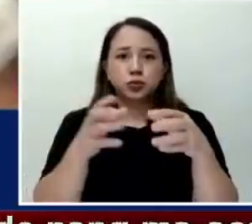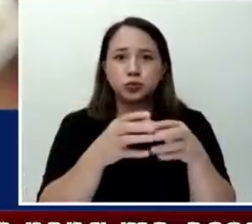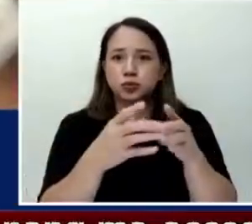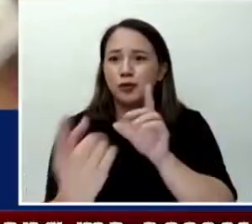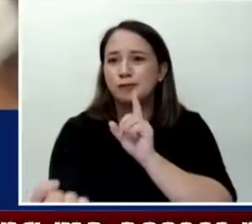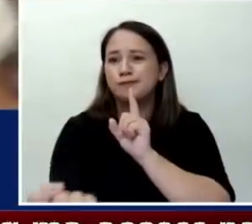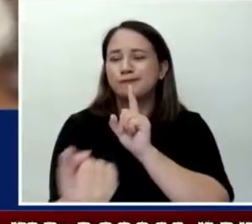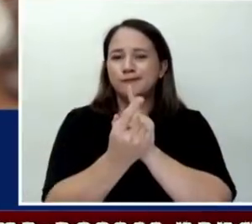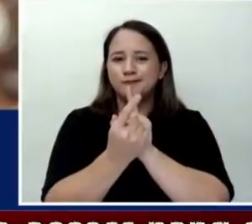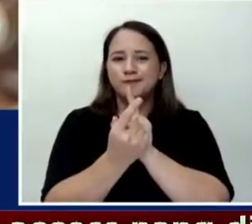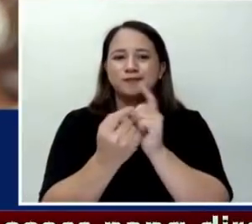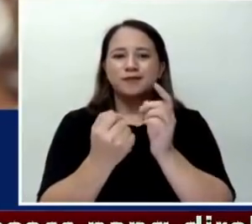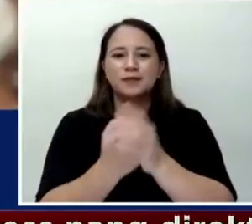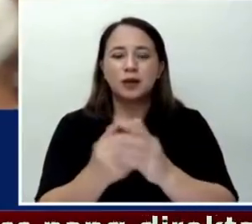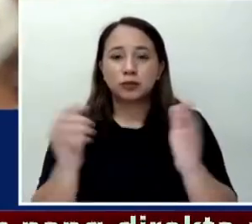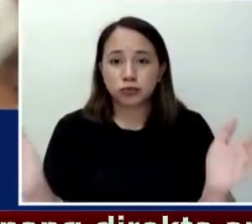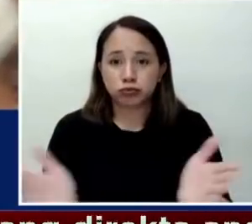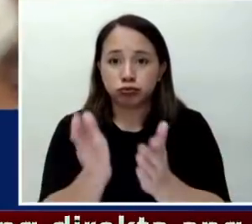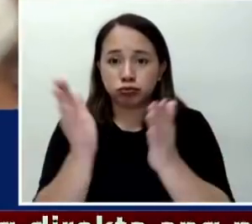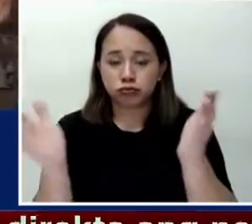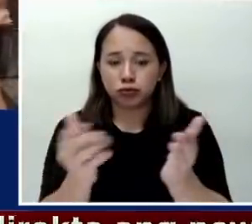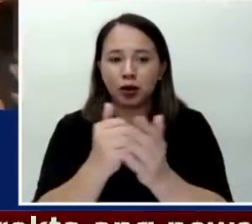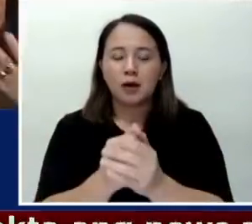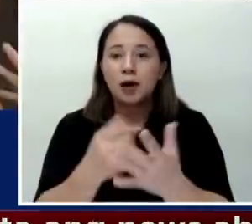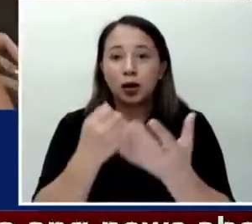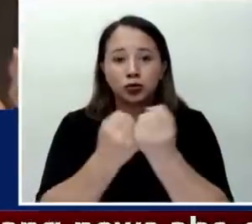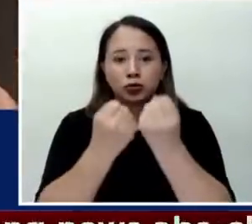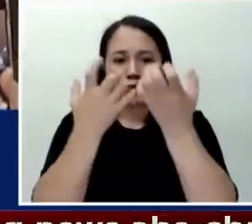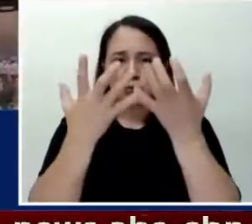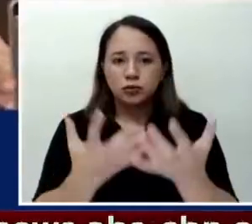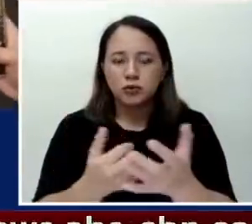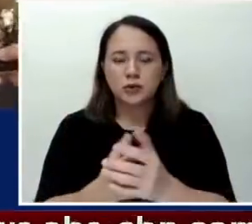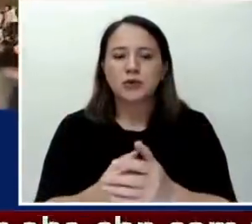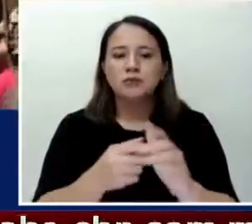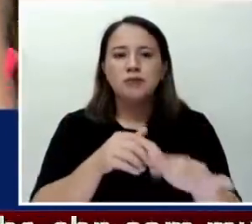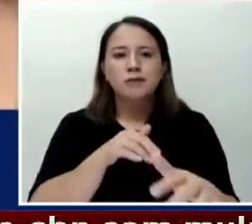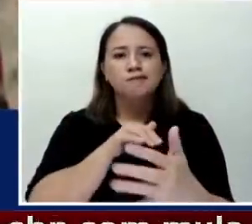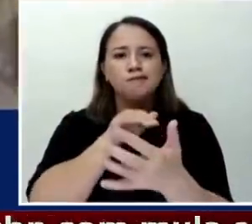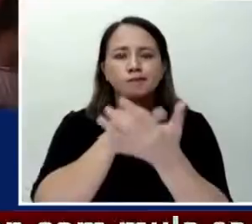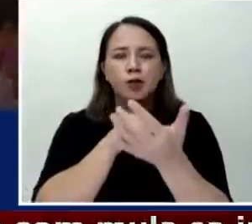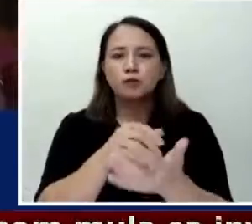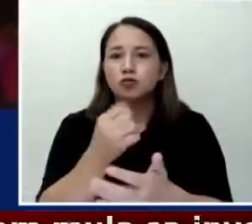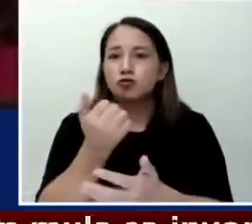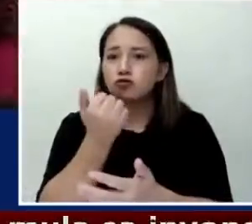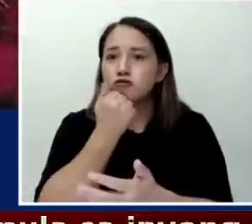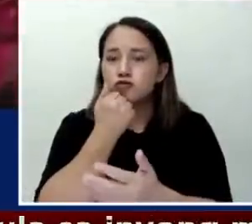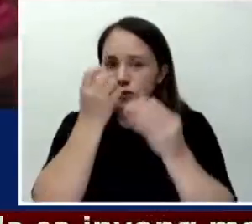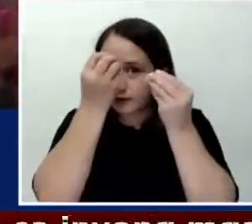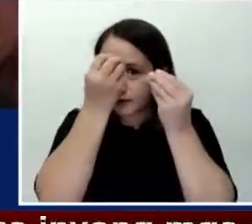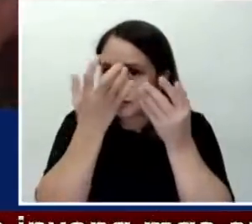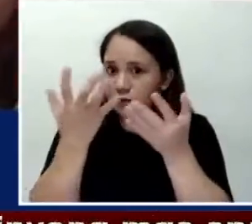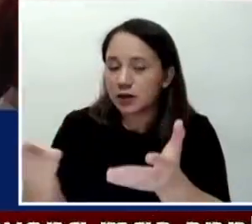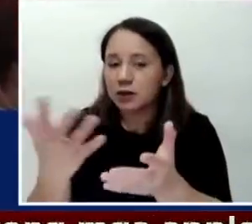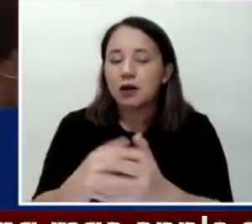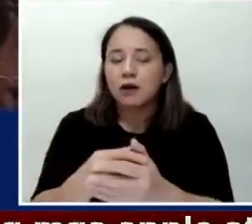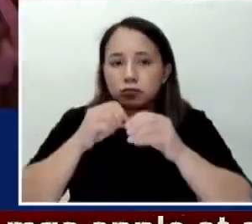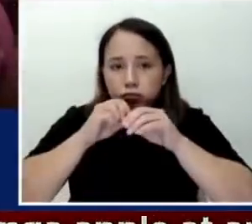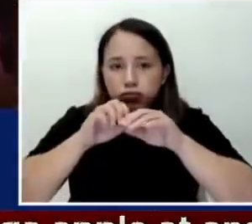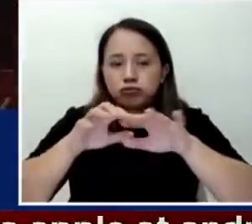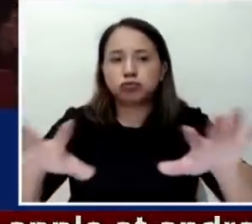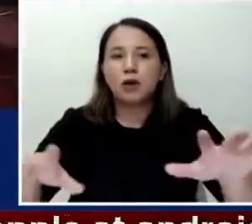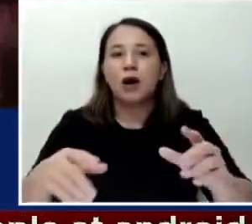kanila. Hinikayat ni VP Lenny ang kanyang mga supporters na labanan ang mga maling impormasyon at ipakalat ang